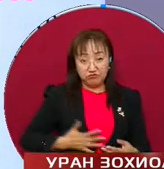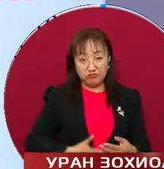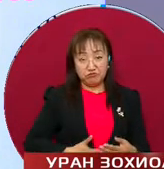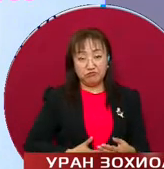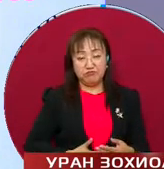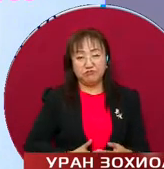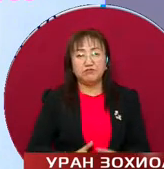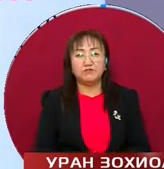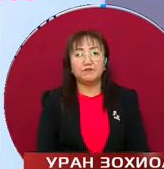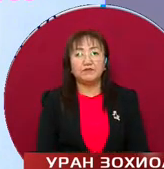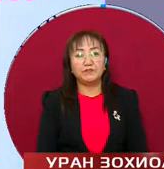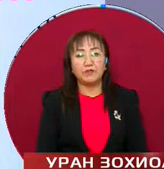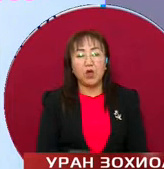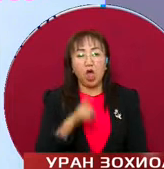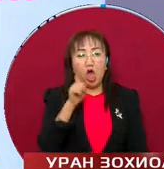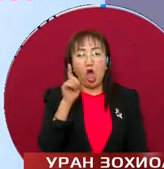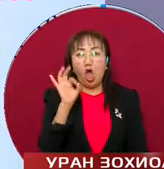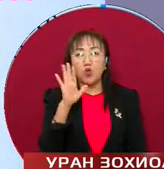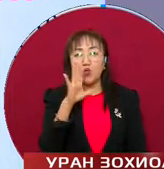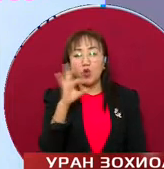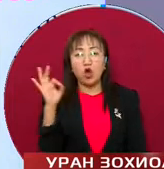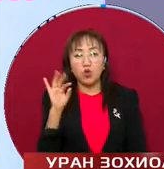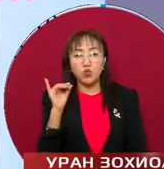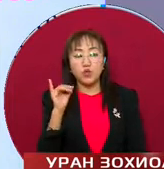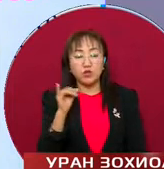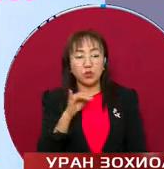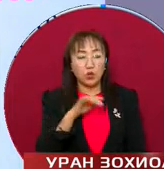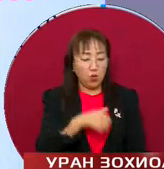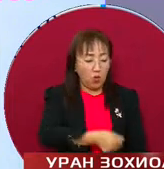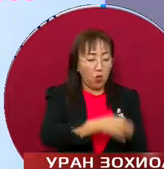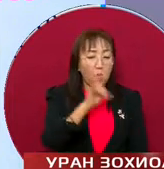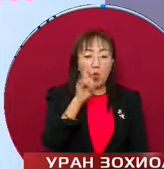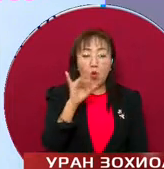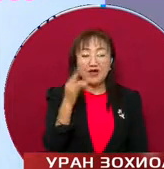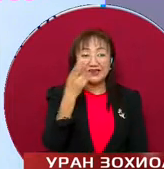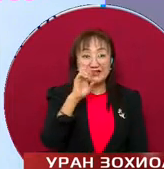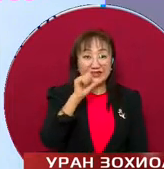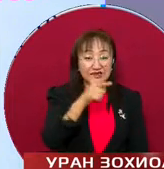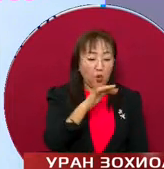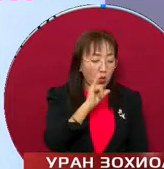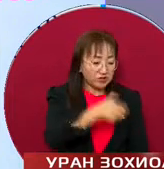За ховоо гэж худгаас ус татах хэрэгсэл.